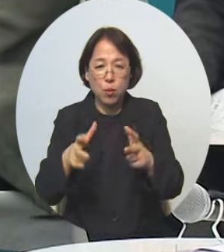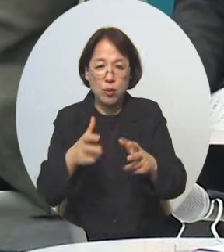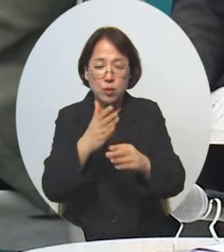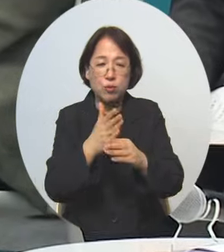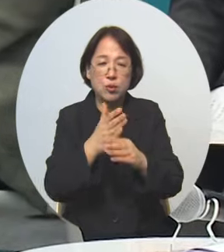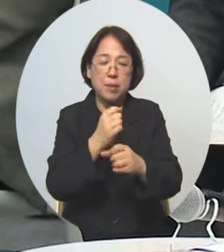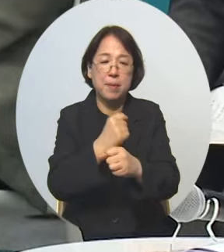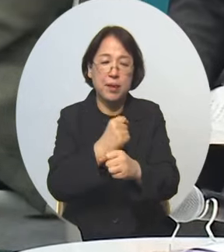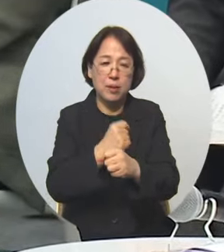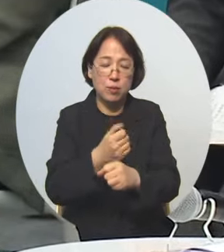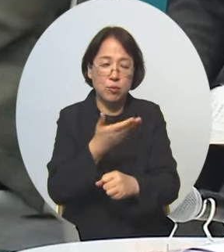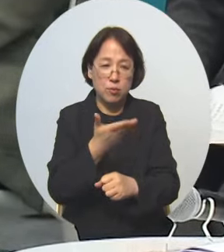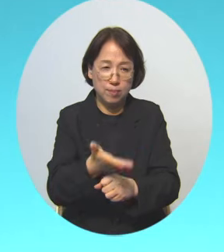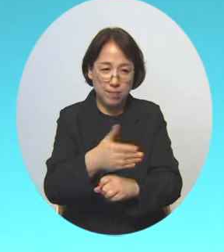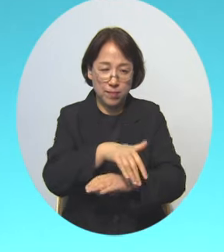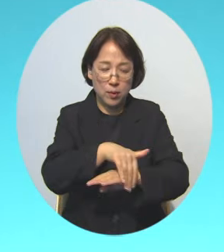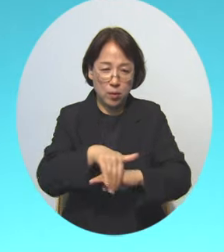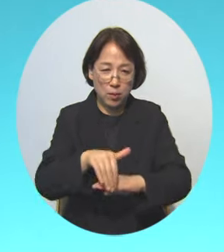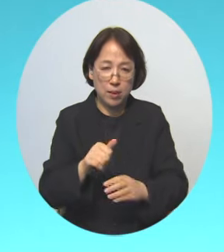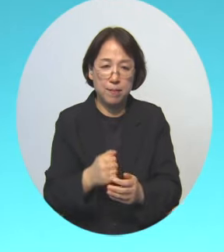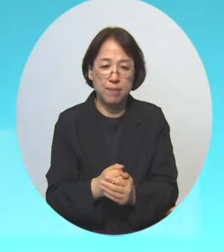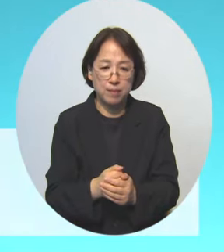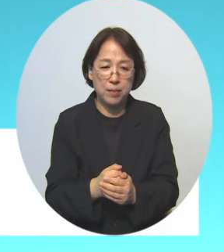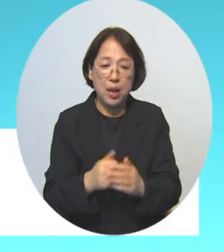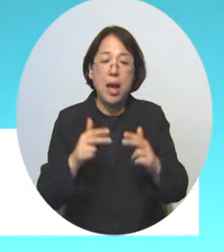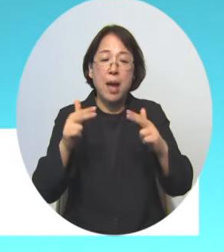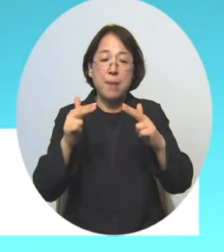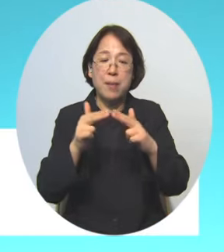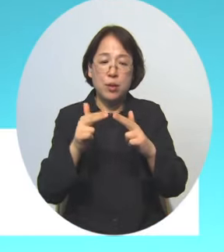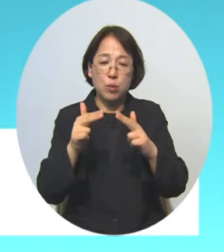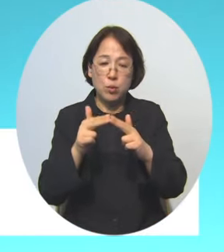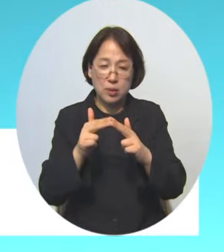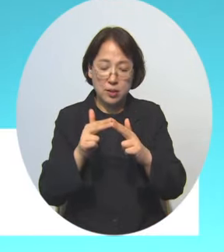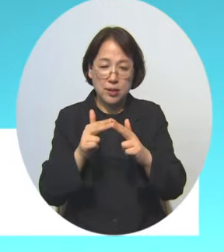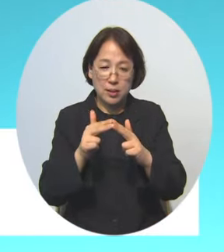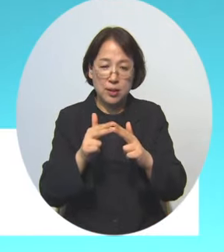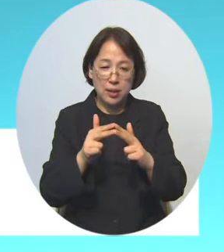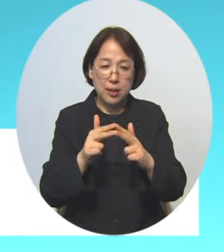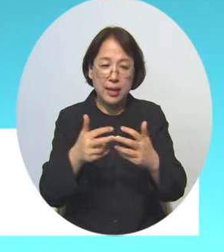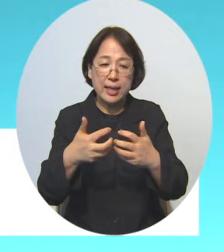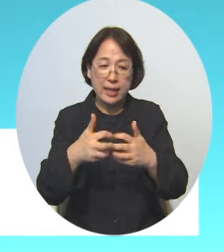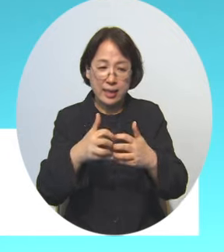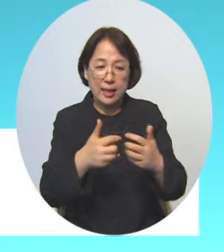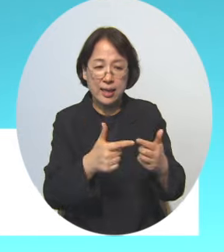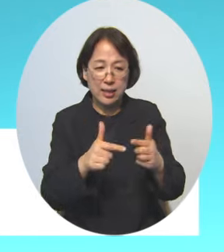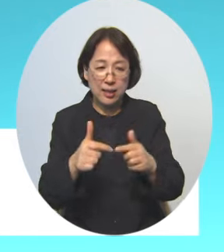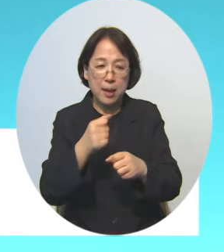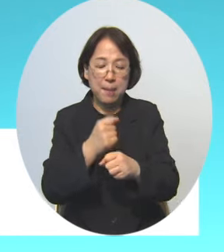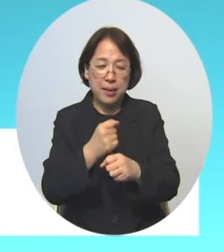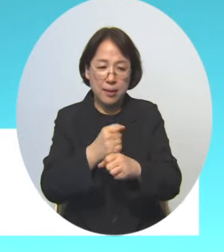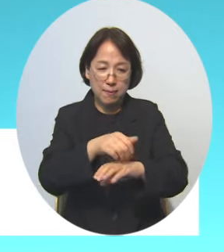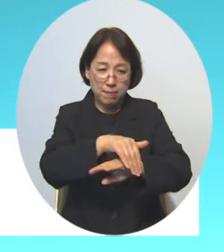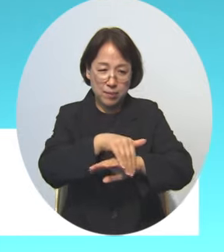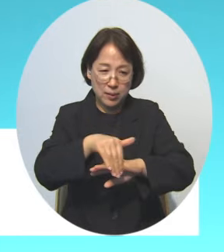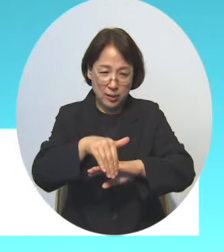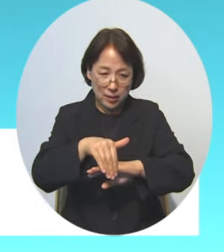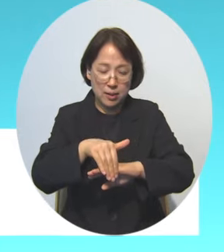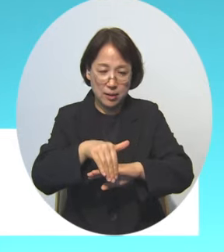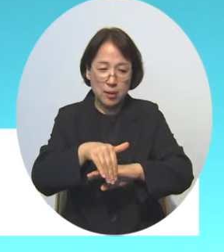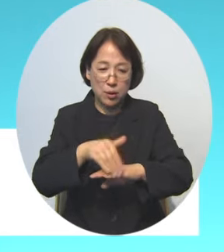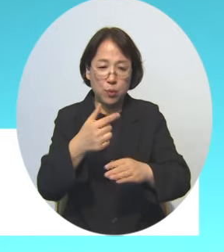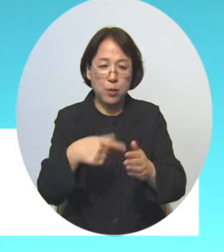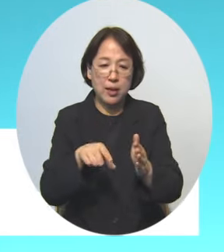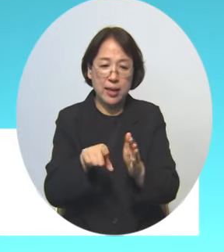중심에 구미산업단지가 있습니다. 반도체 소재 부품의 제조, 설계, 실증을